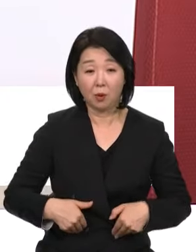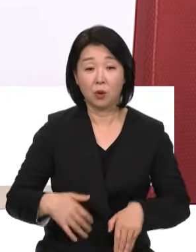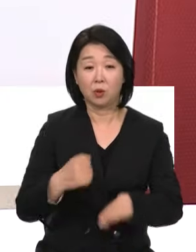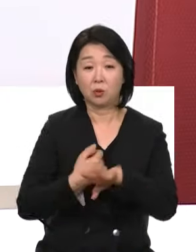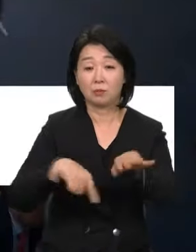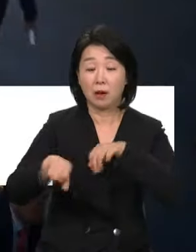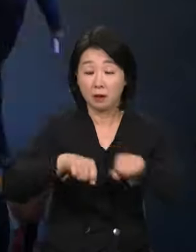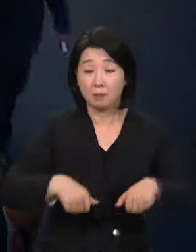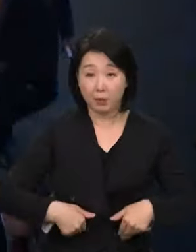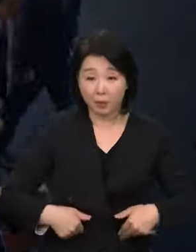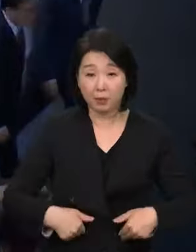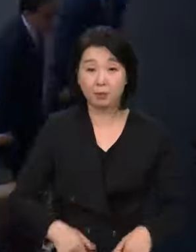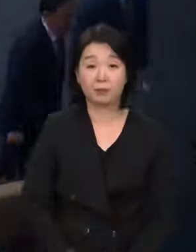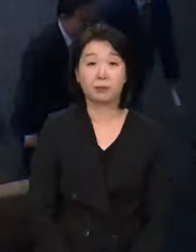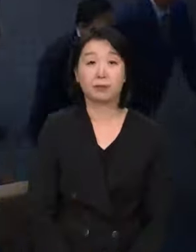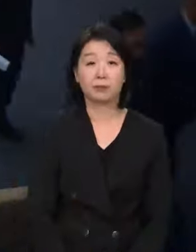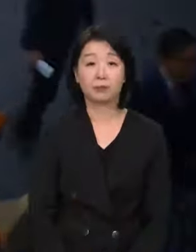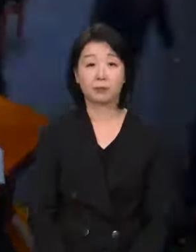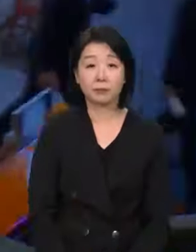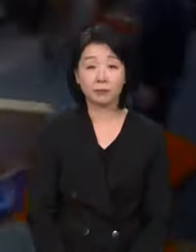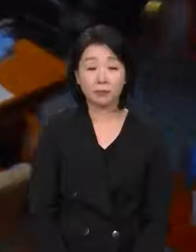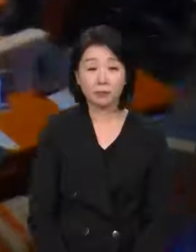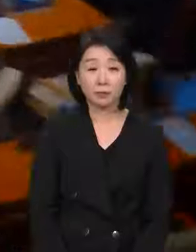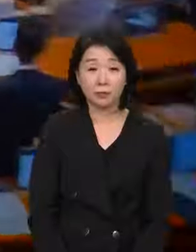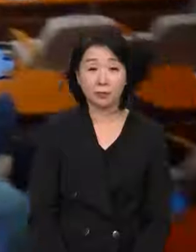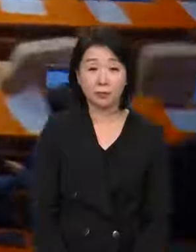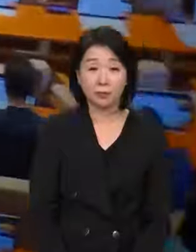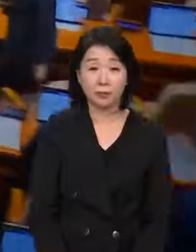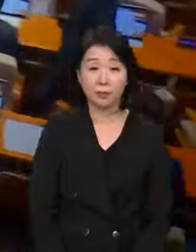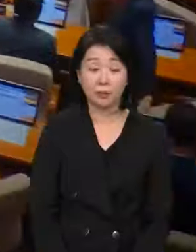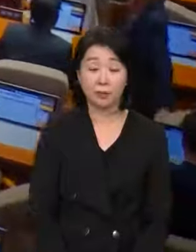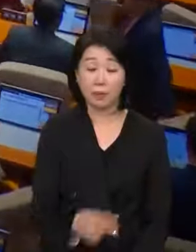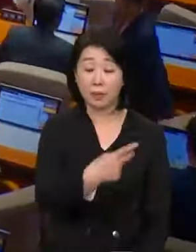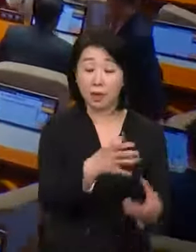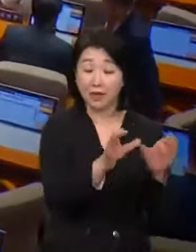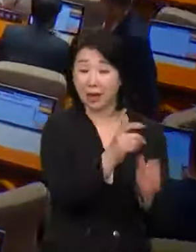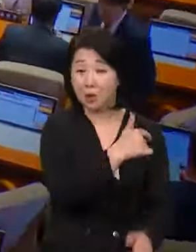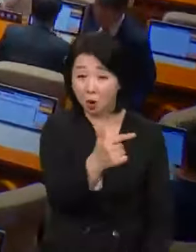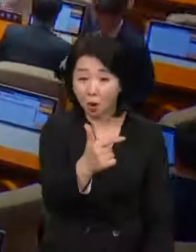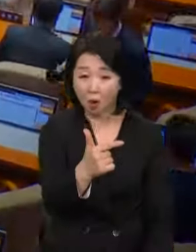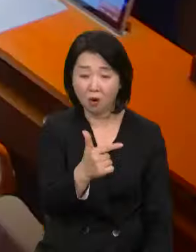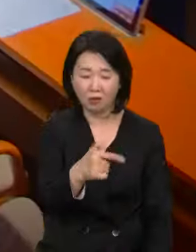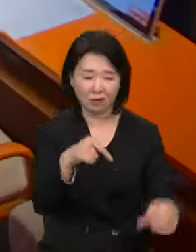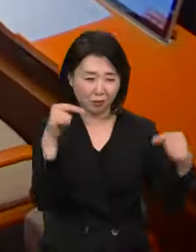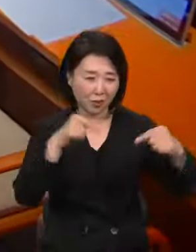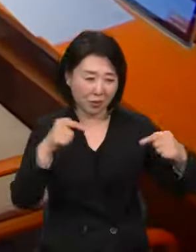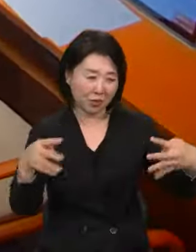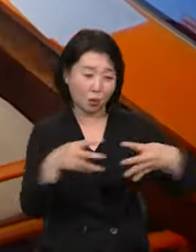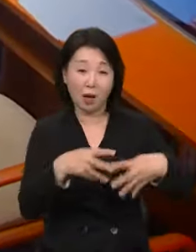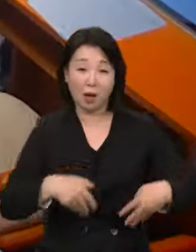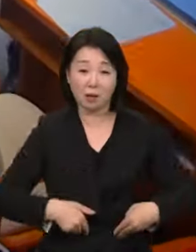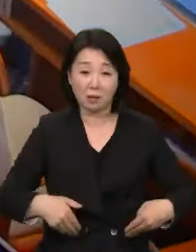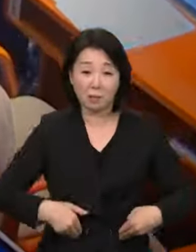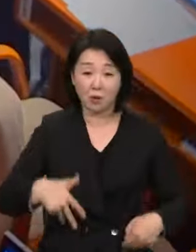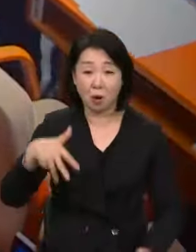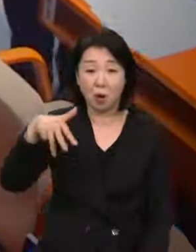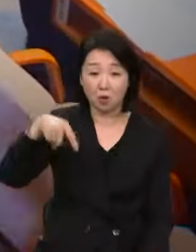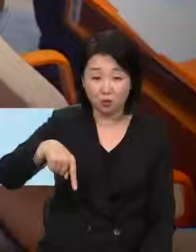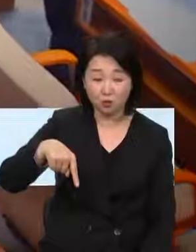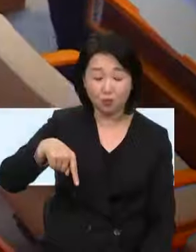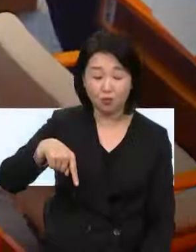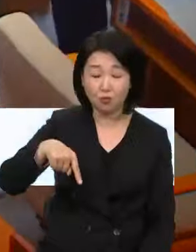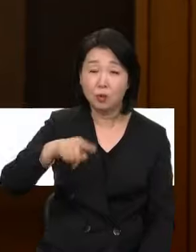거 아니냐. 거대 야당을 상대로 원내 협상을 이끌어야 하는 만큼 추 원내대표의 취임 일성은 단일